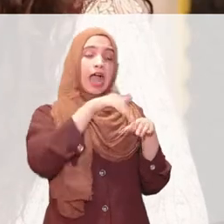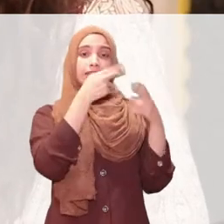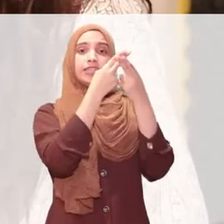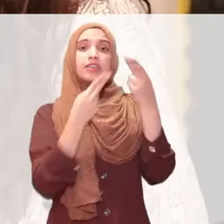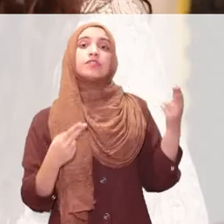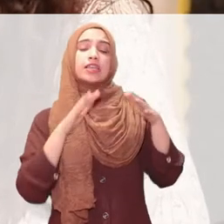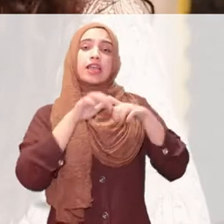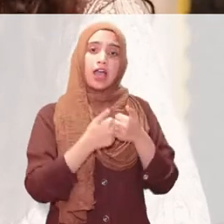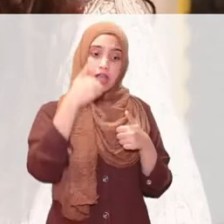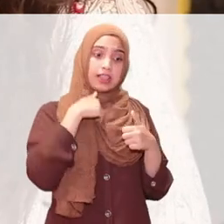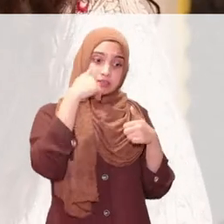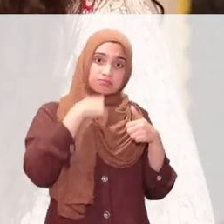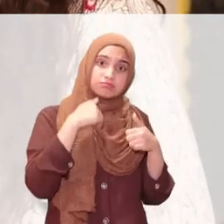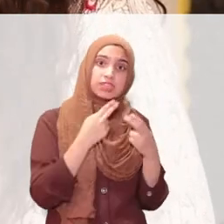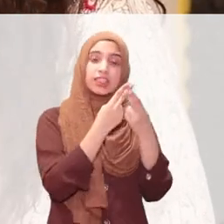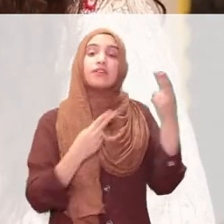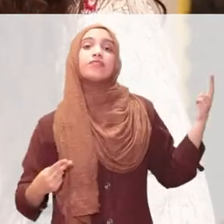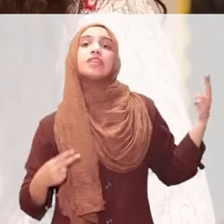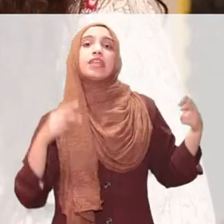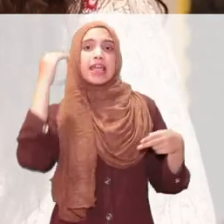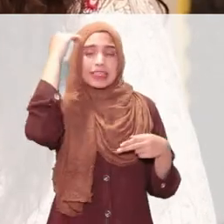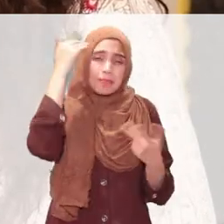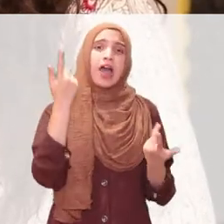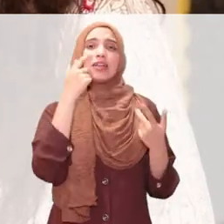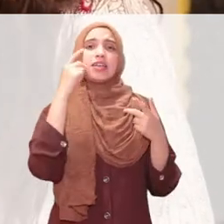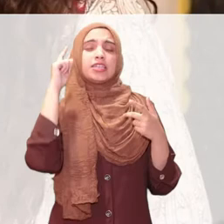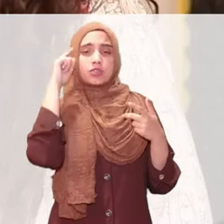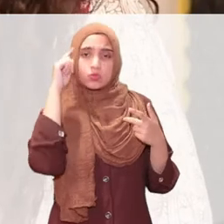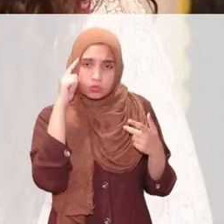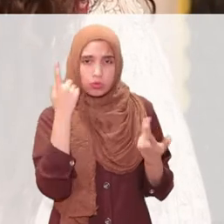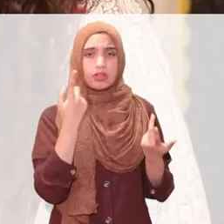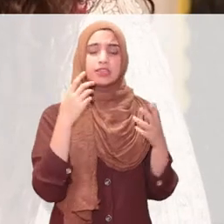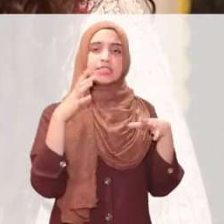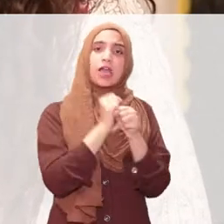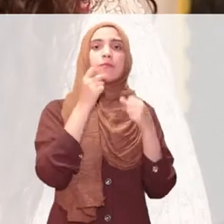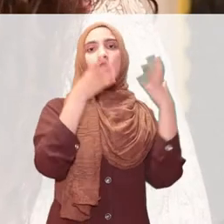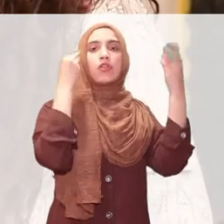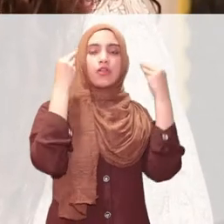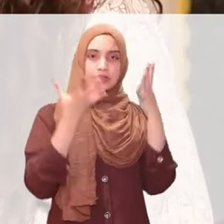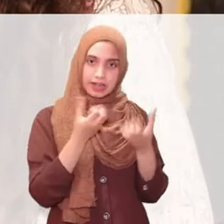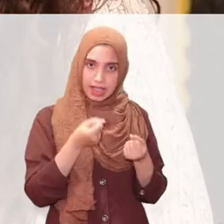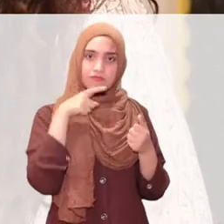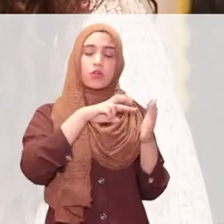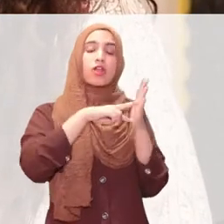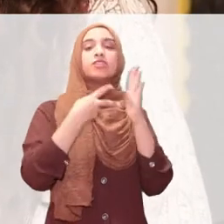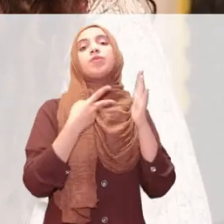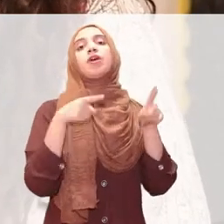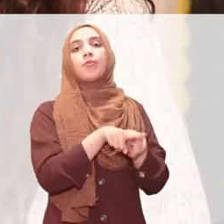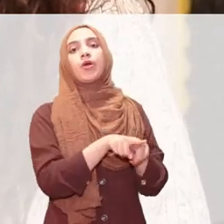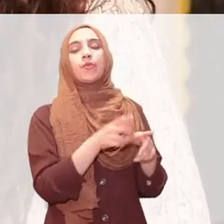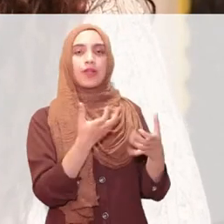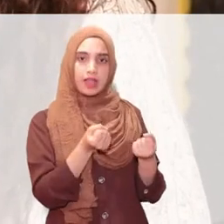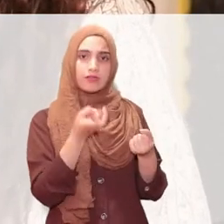जरूर जो कैरेक्टर्स साइकिल एंड एसिड यह नैचुरल एक्सटेंशन आफ नेचुरल